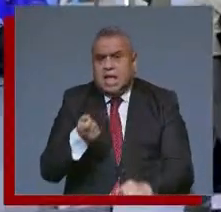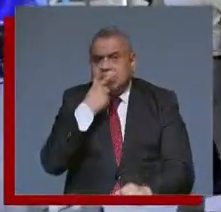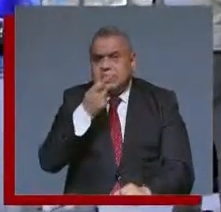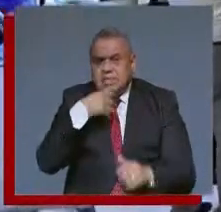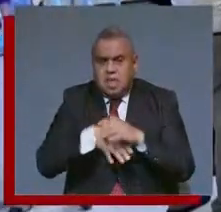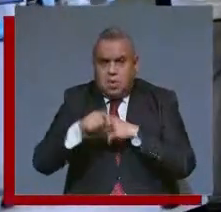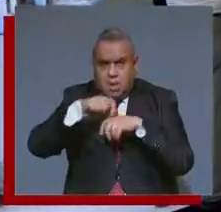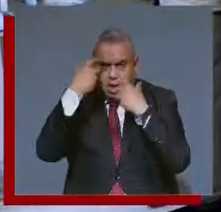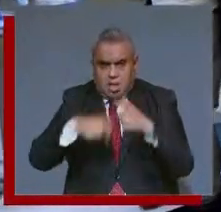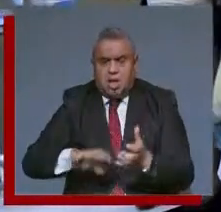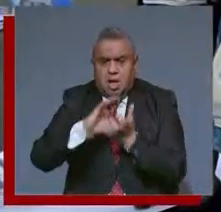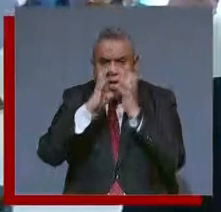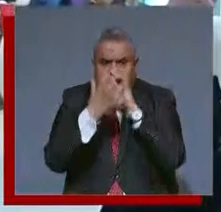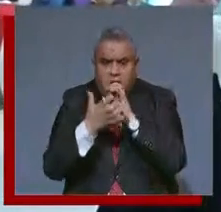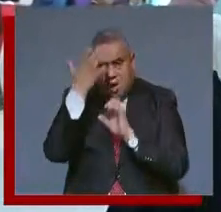بالقارة.